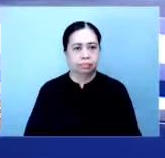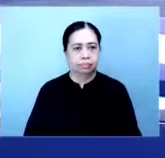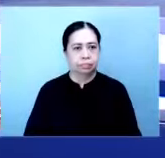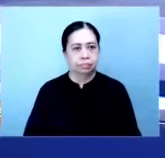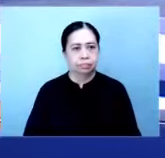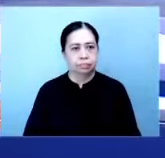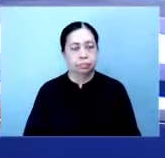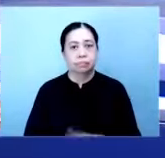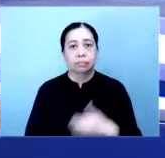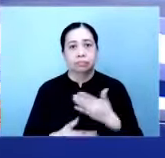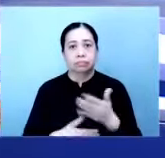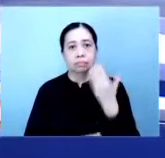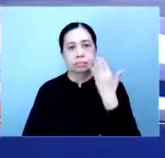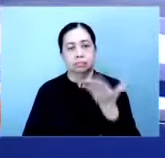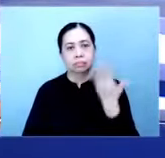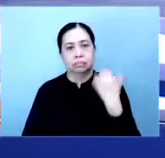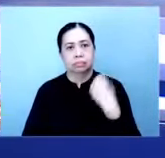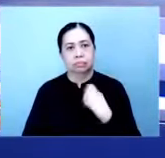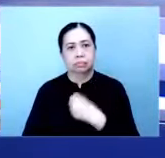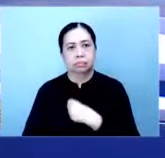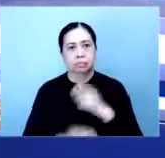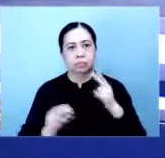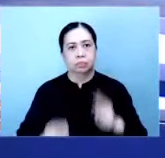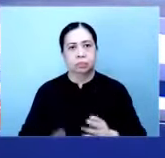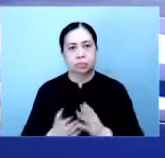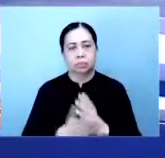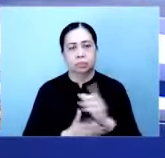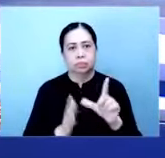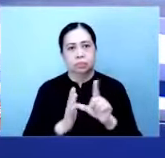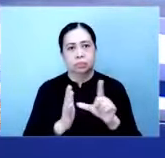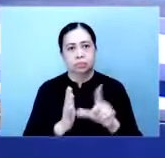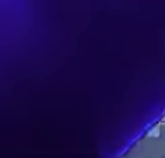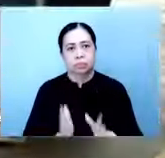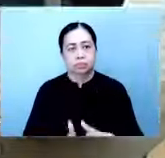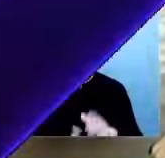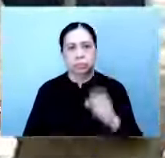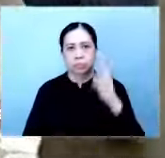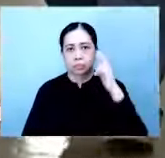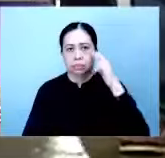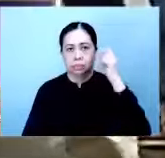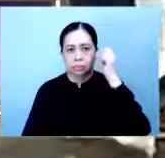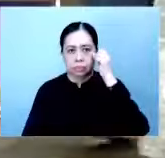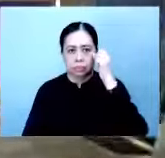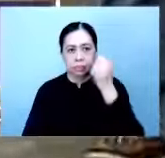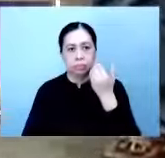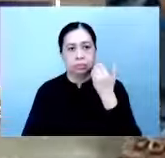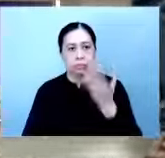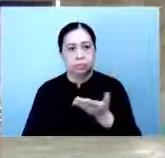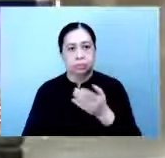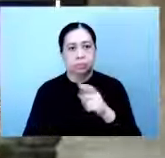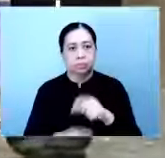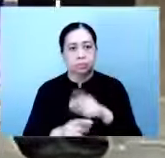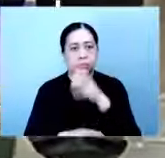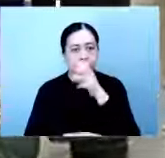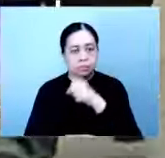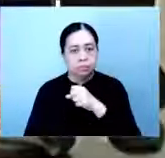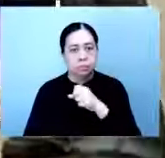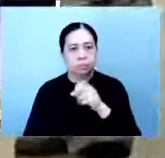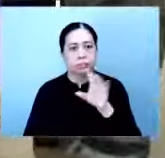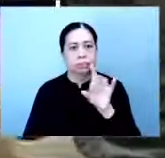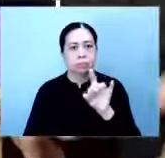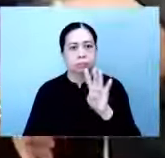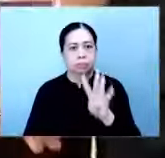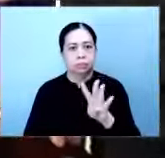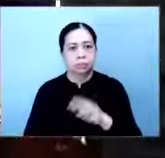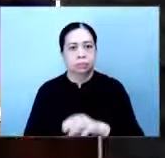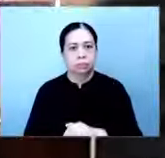Pumanaw na ang dating senador at human rights lawyer na si Rene Sagisag. Sumakabilang buhay si Sagisag sa edad na 84.